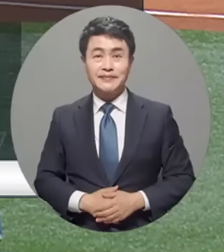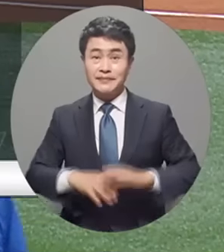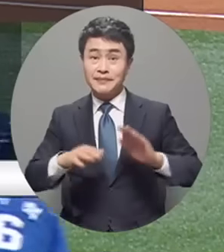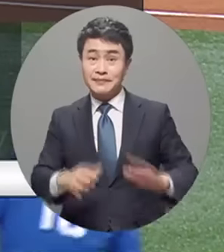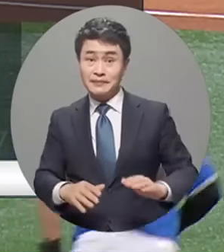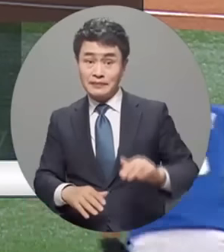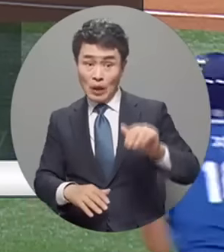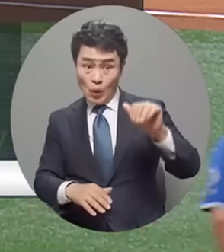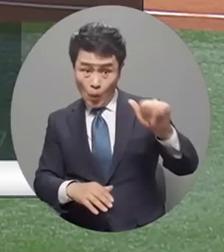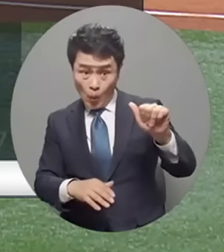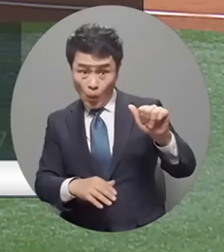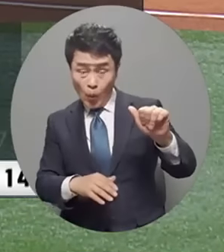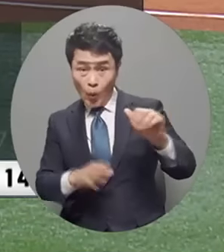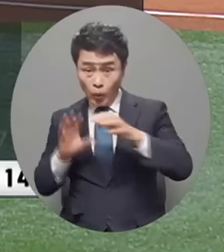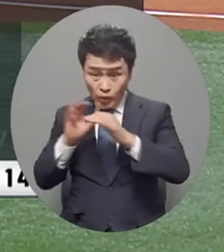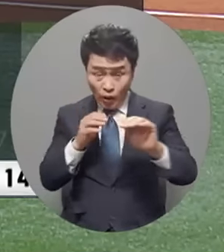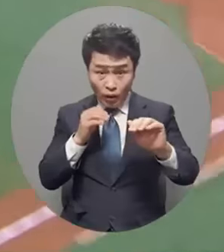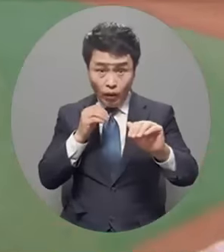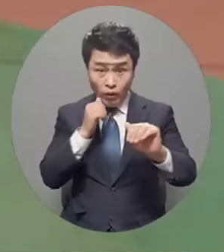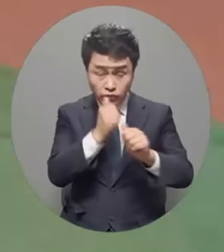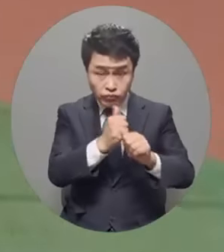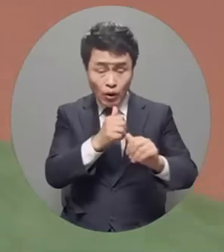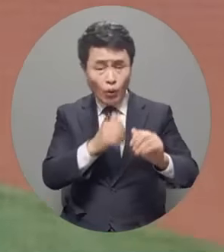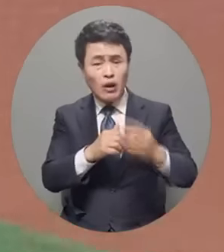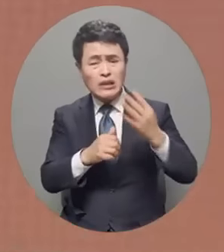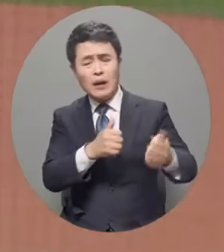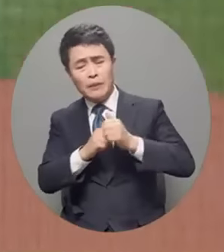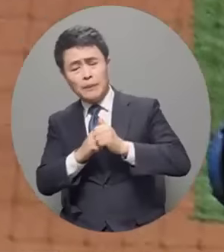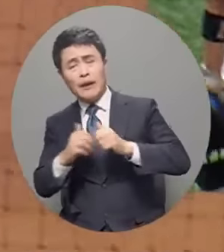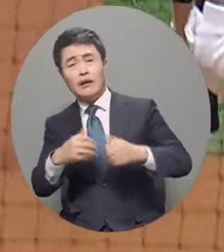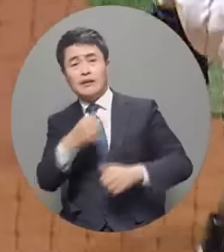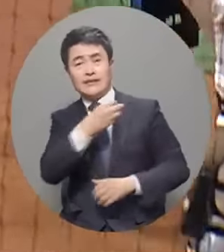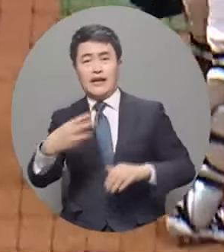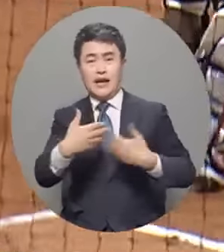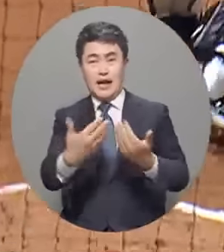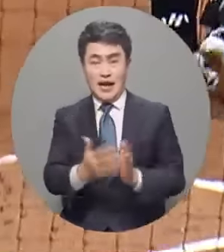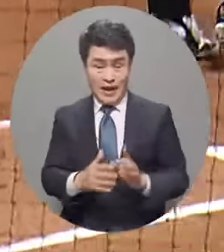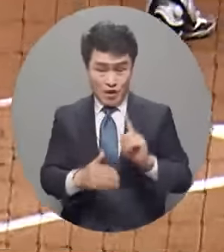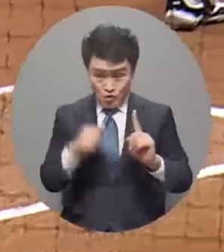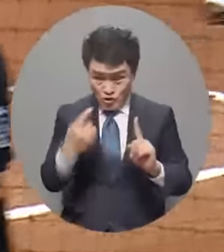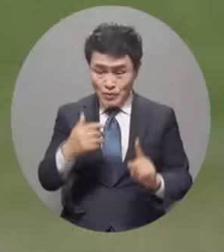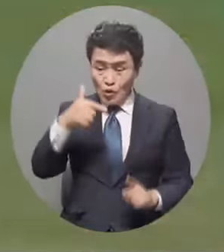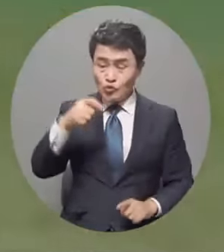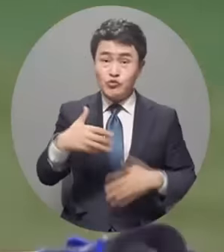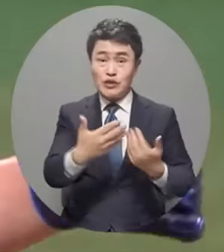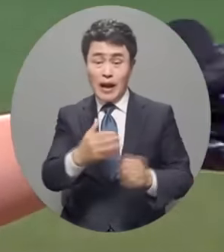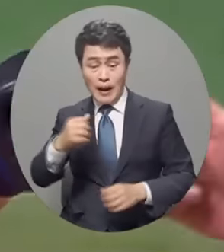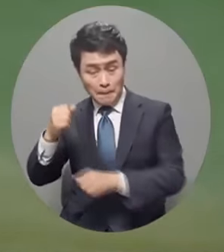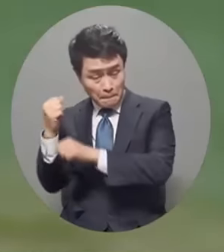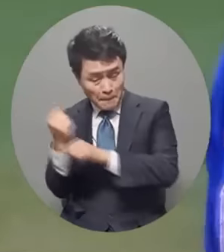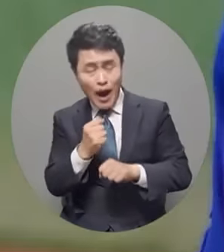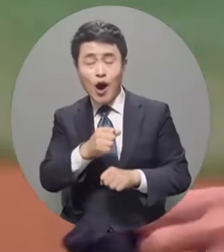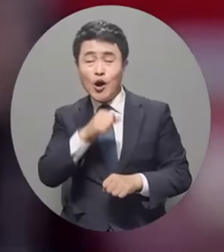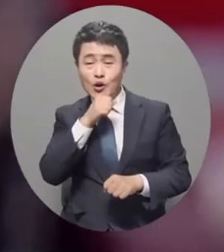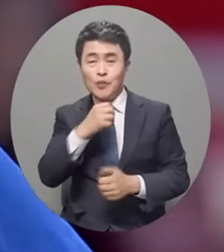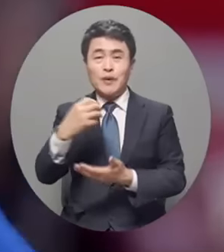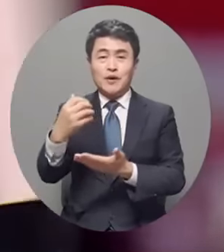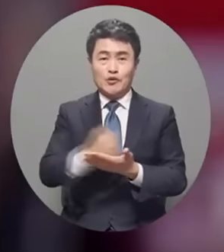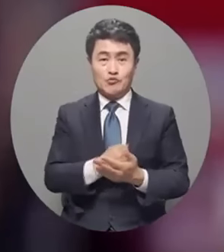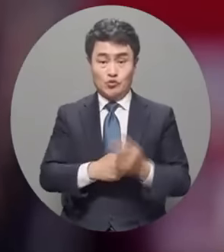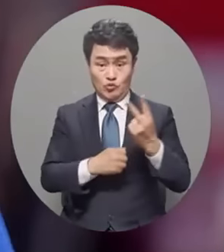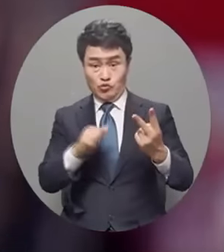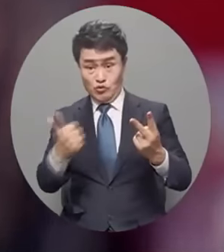5연승 뒤 4연패에 빠졌던 삼성. 오늘은 1회부터 구자욱의 적시타로 선취점을 뽑았습니다. 투아웃